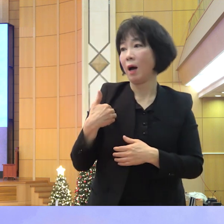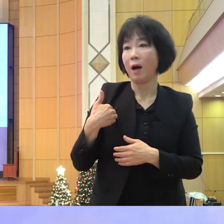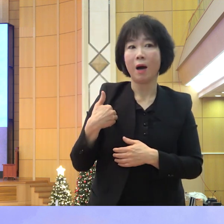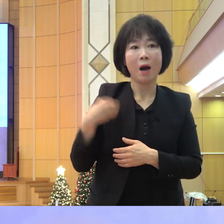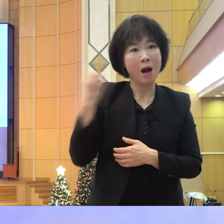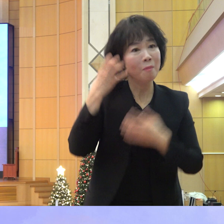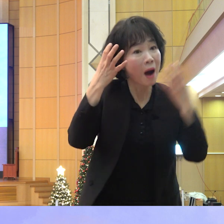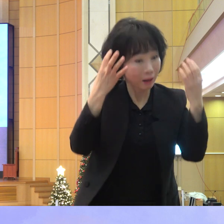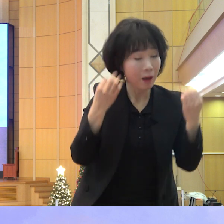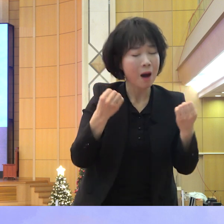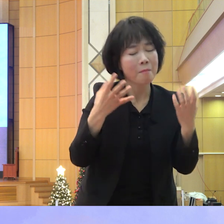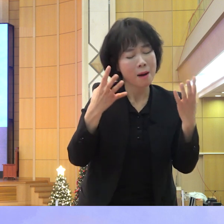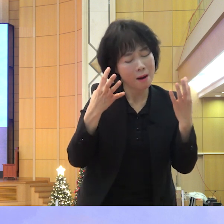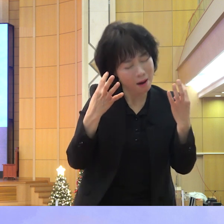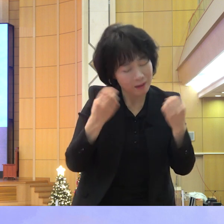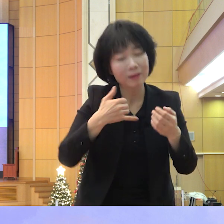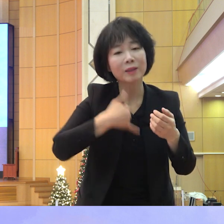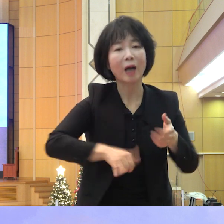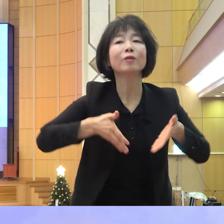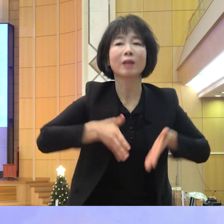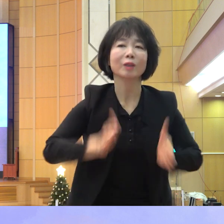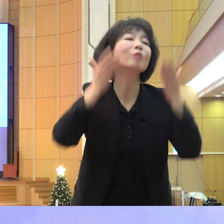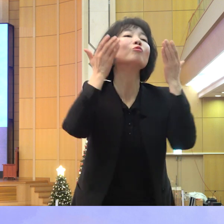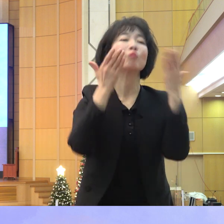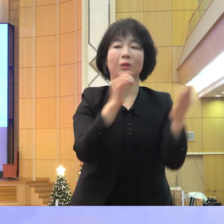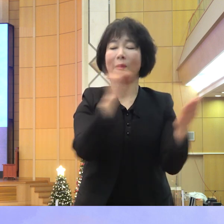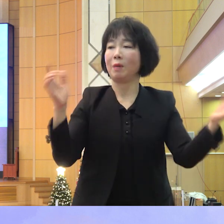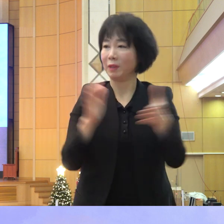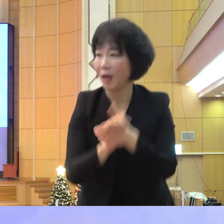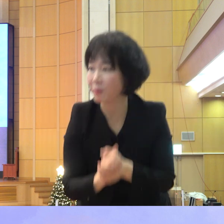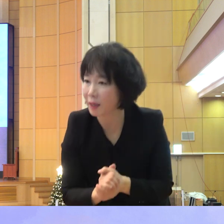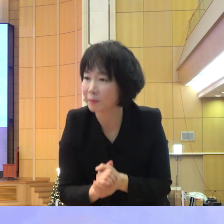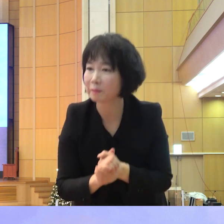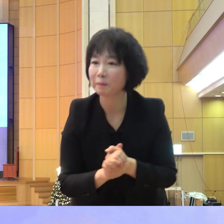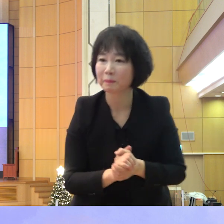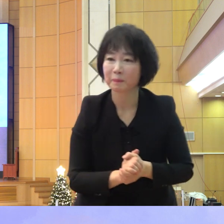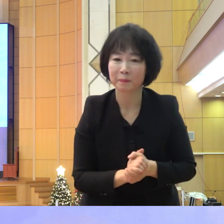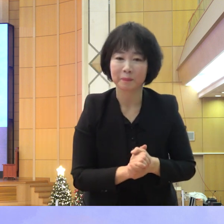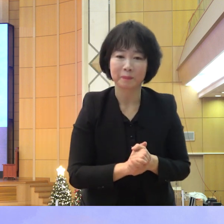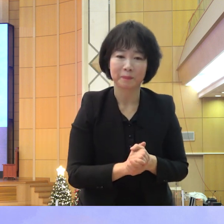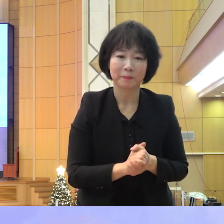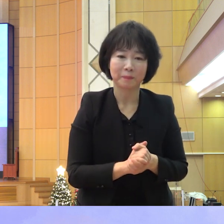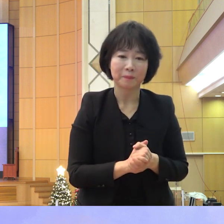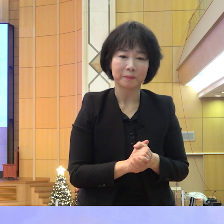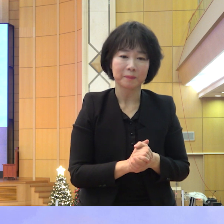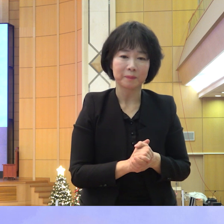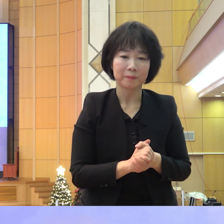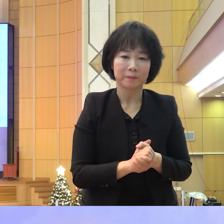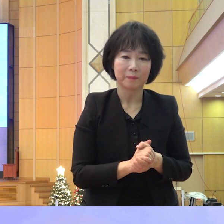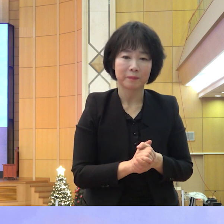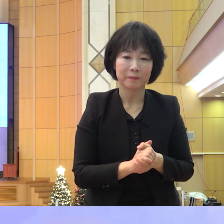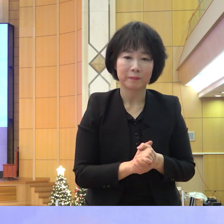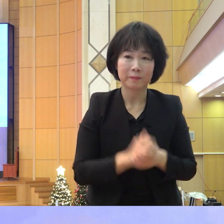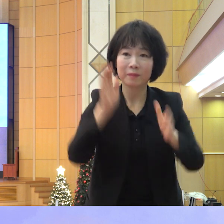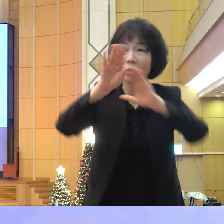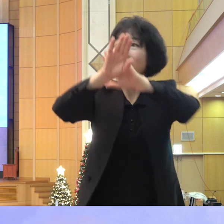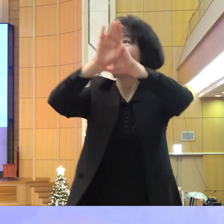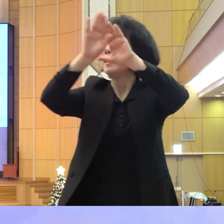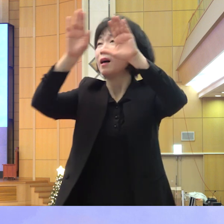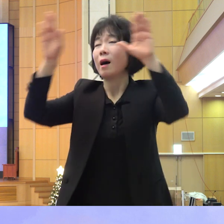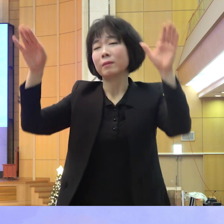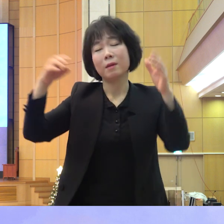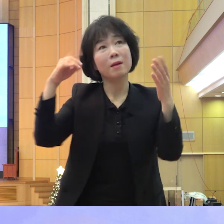같이 자손을 주리라. 근데 독자 하나 아들을 주는데도 불구하고 그렇게 셀 수